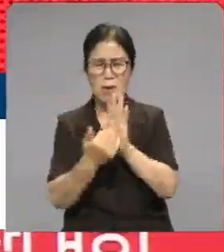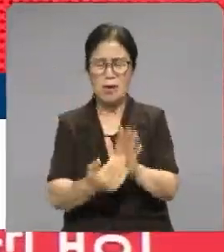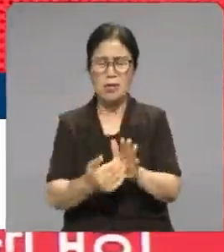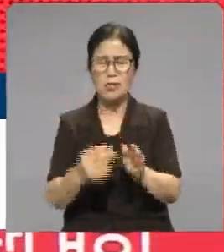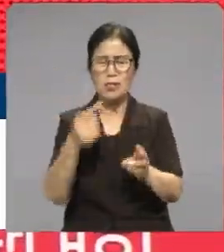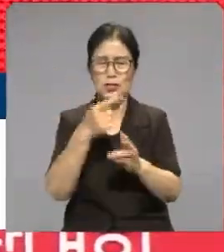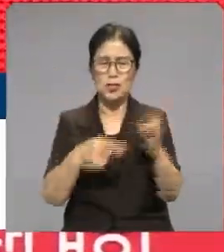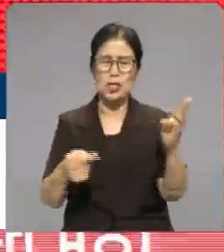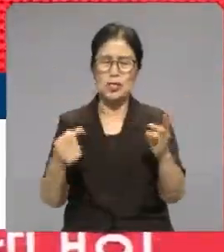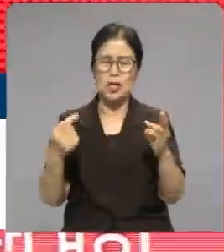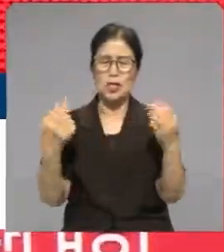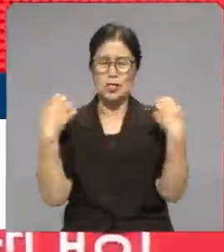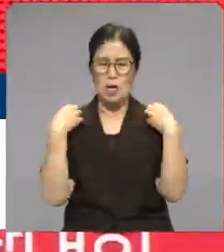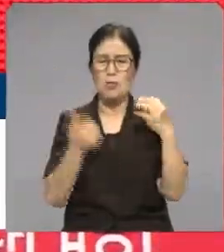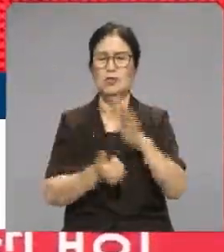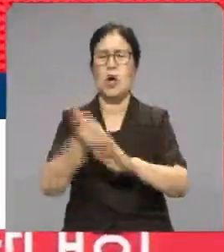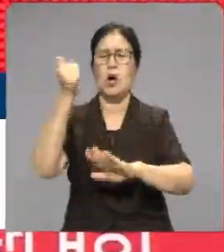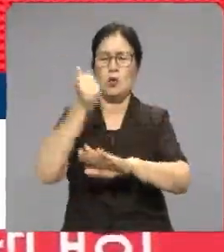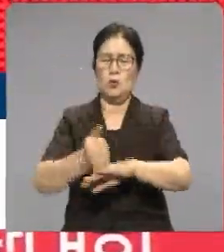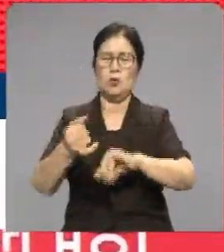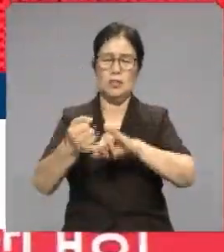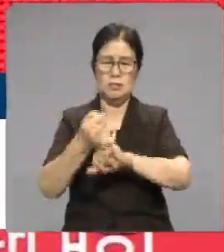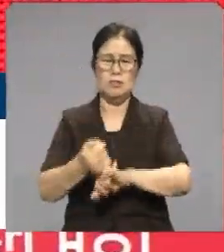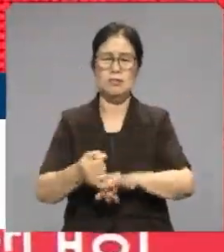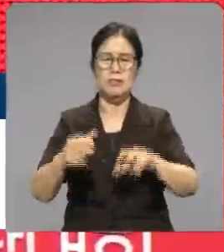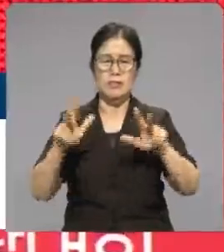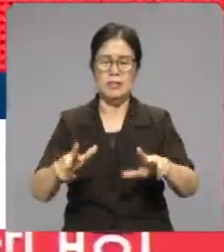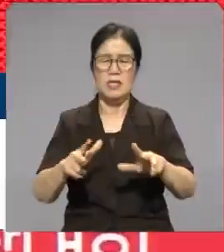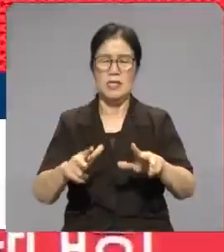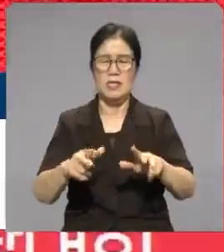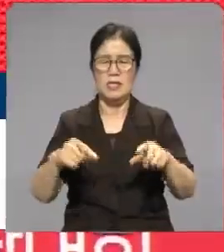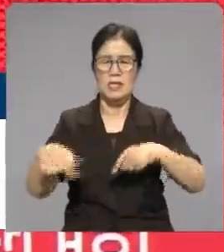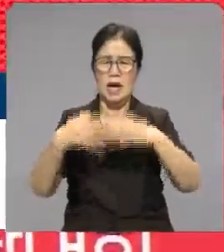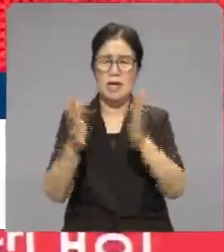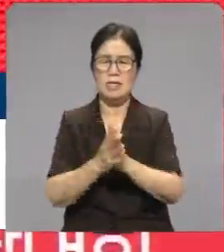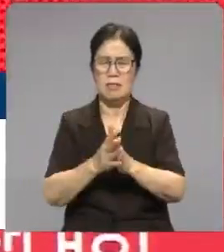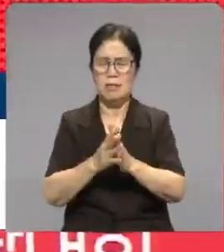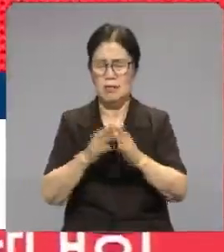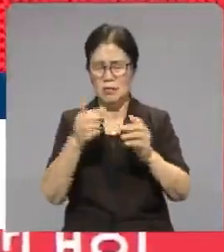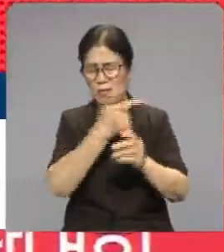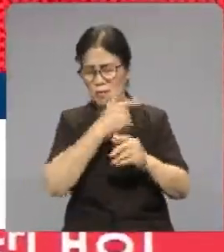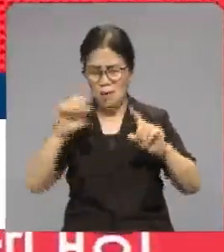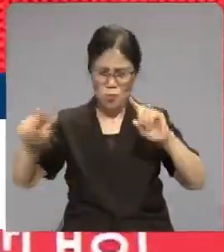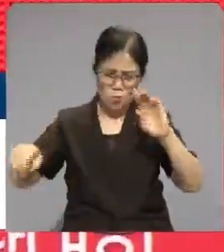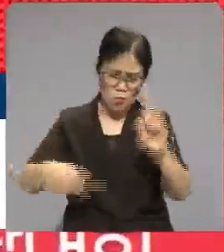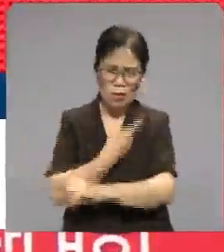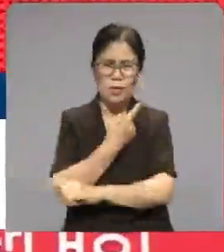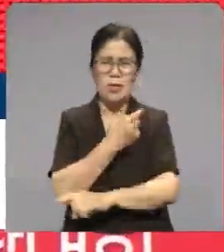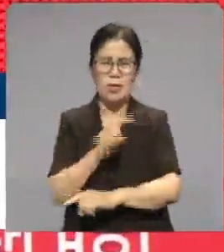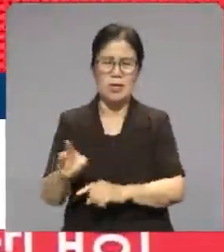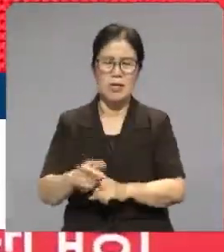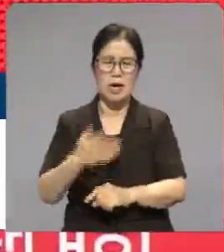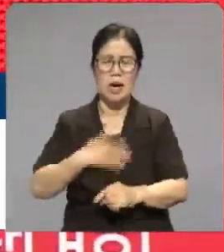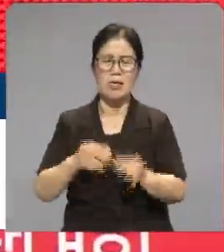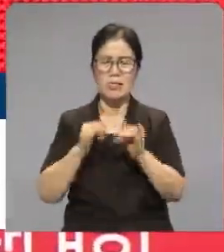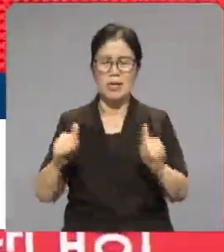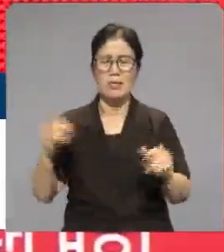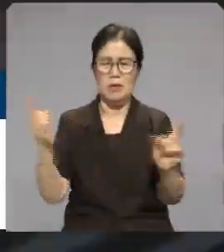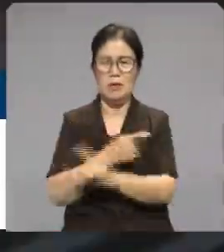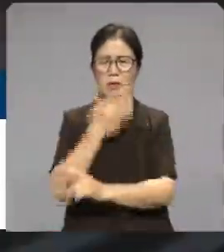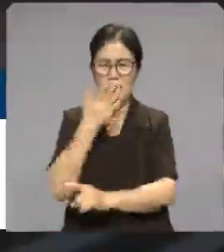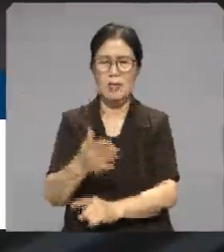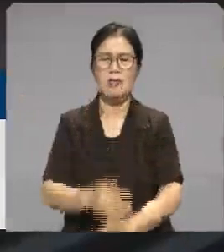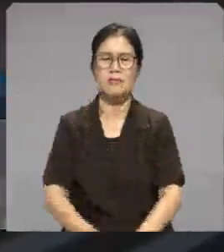정부 성공시키겠습니다. 이제 당 확 바꿔야 됩니다. 아는 사람이 바꿀 수